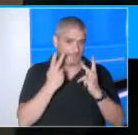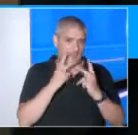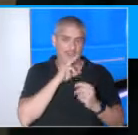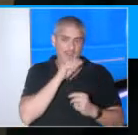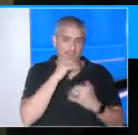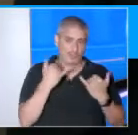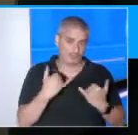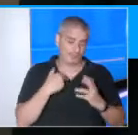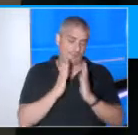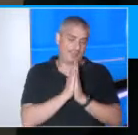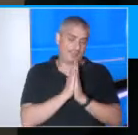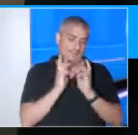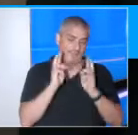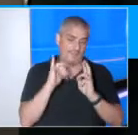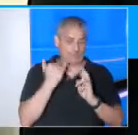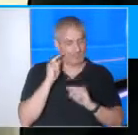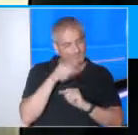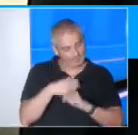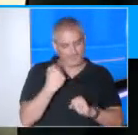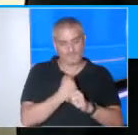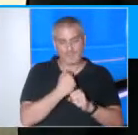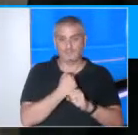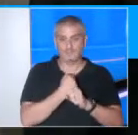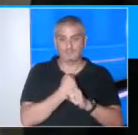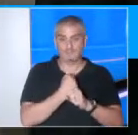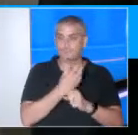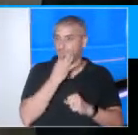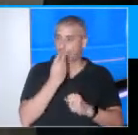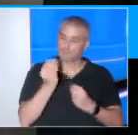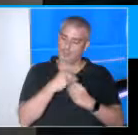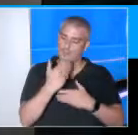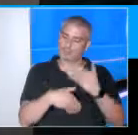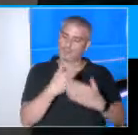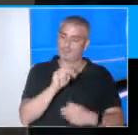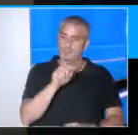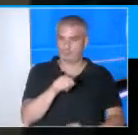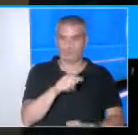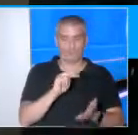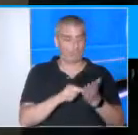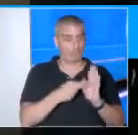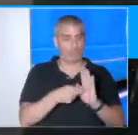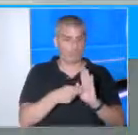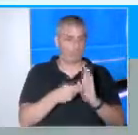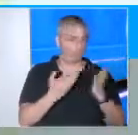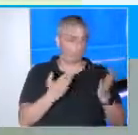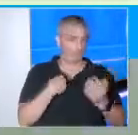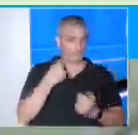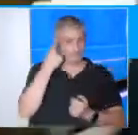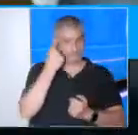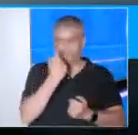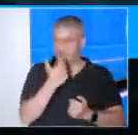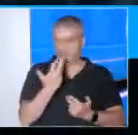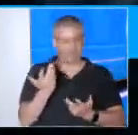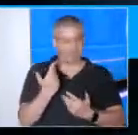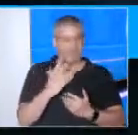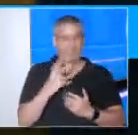בדיבורים כרגע, נקווה שאכן זה גם יבוא לידי ביטוי במעשים. ברשותך, בואי נתקדם בעניינים הפוליטיים, בין היתר, נדמה שכמעט ואין